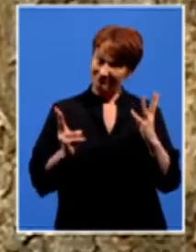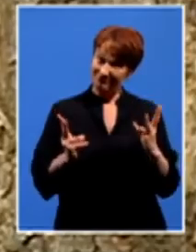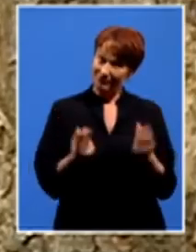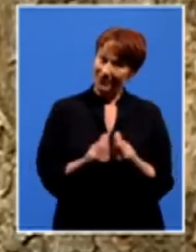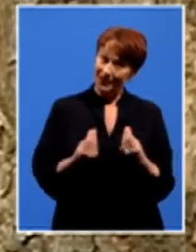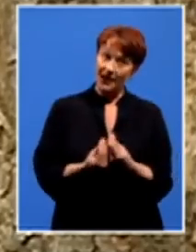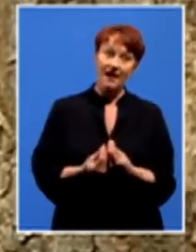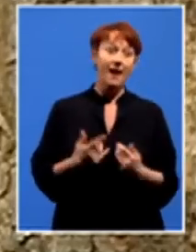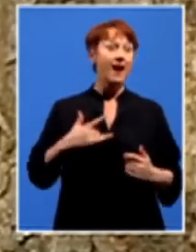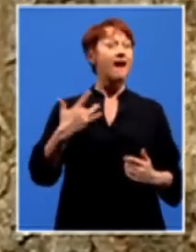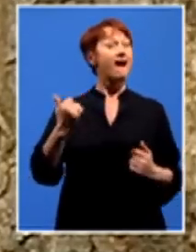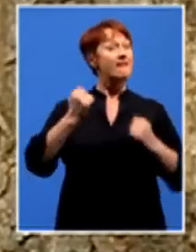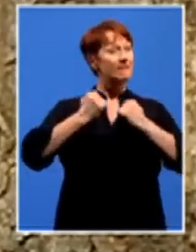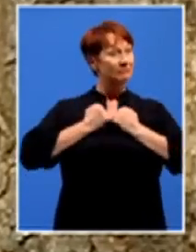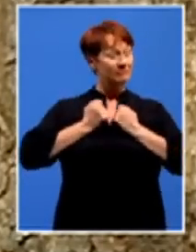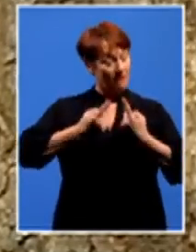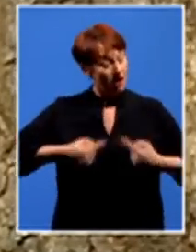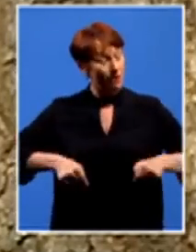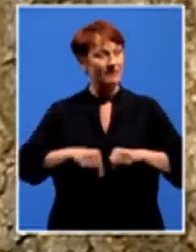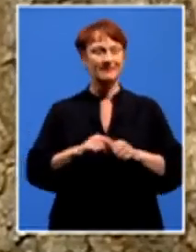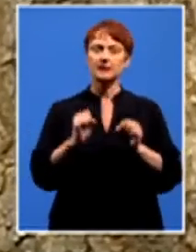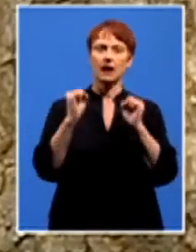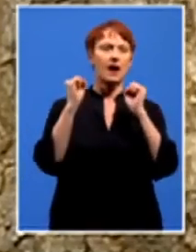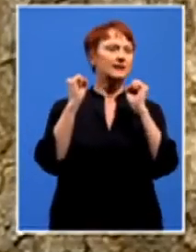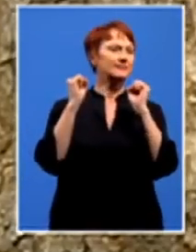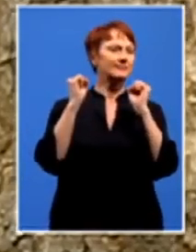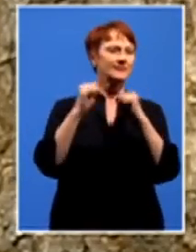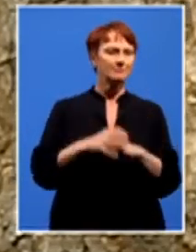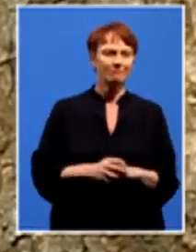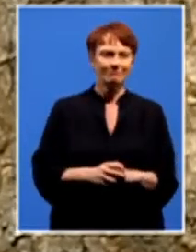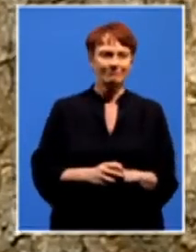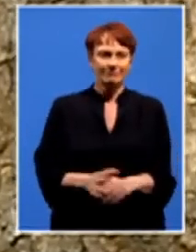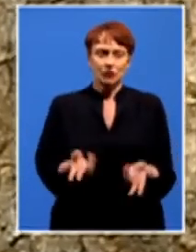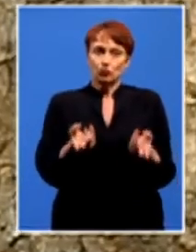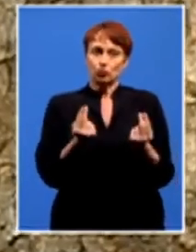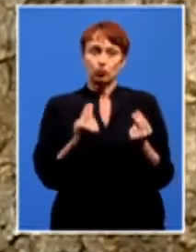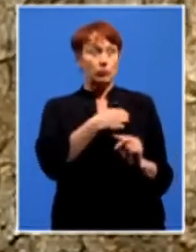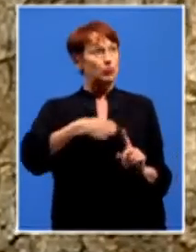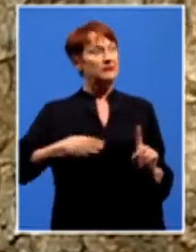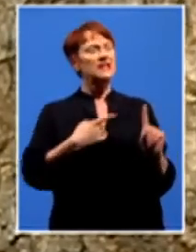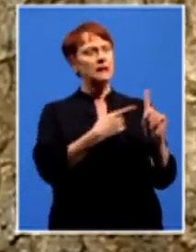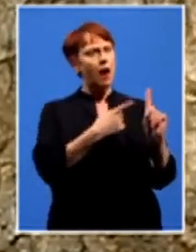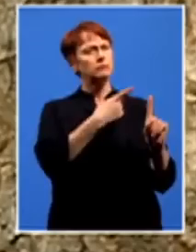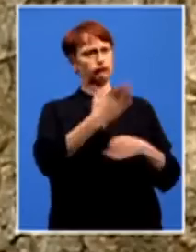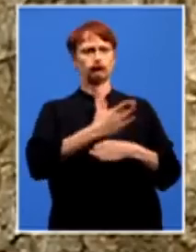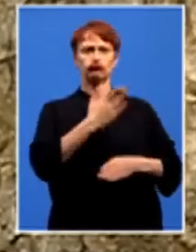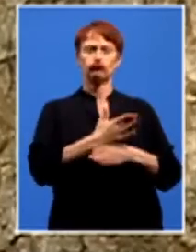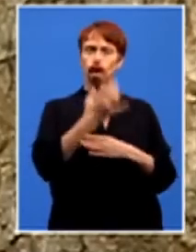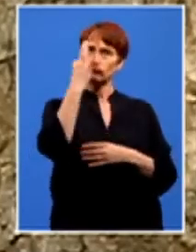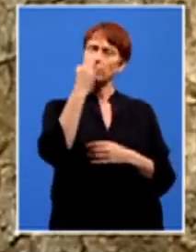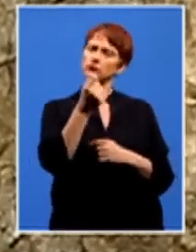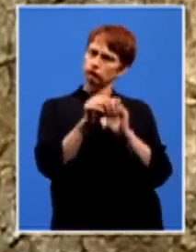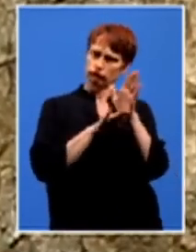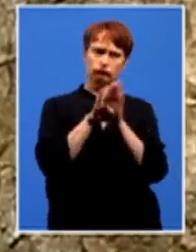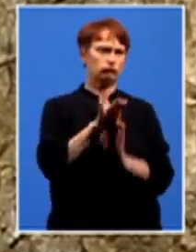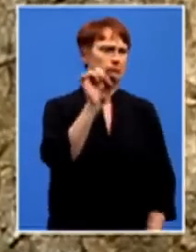Mara ka mfumo liyana layana ka luyana ku nghene un'wani lana ka mfumo lowu wa sweswi hi